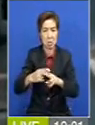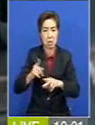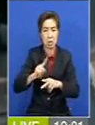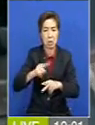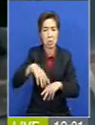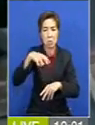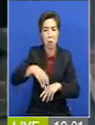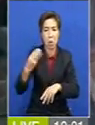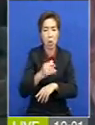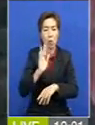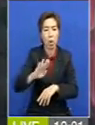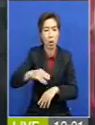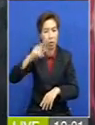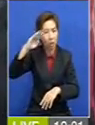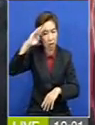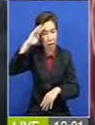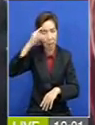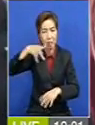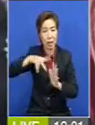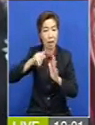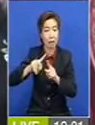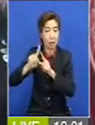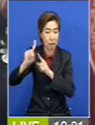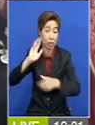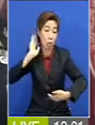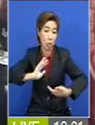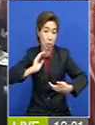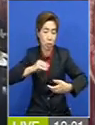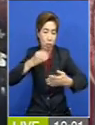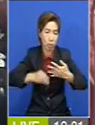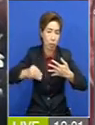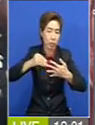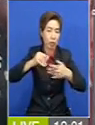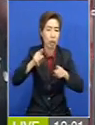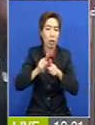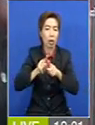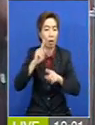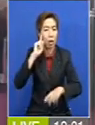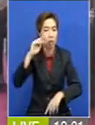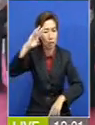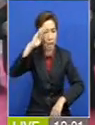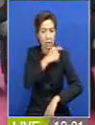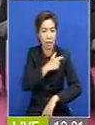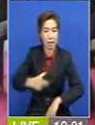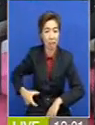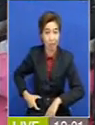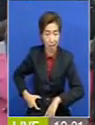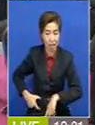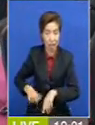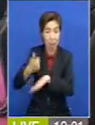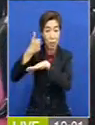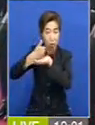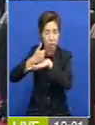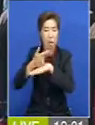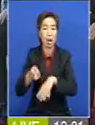วยขึ้นที่เร็วของกองทัพภาคที่1จากลพบุรีก็ขยับขึ้นมาเป็นผู้บัญชาการกองพลที่1รักษาพระองค์ค่ะแล้วก็เป็นที่ทราบกันดีอยู่แล้วว่